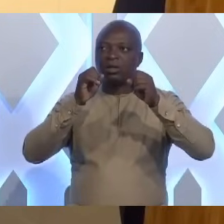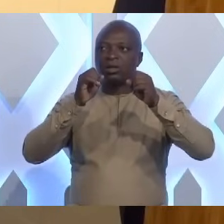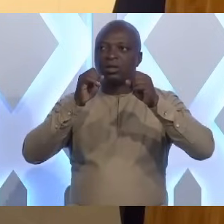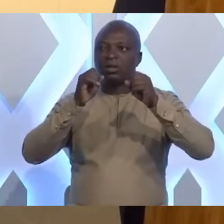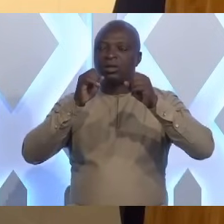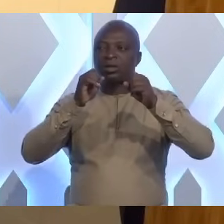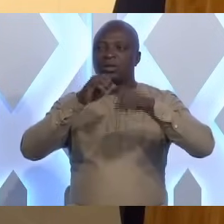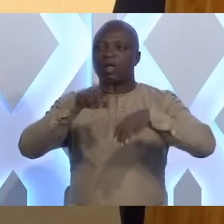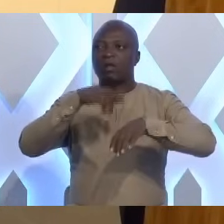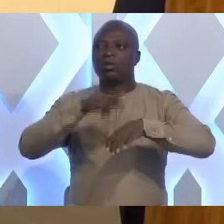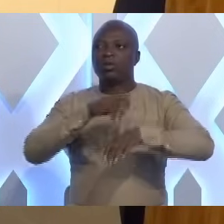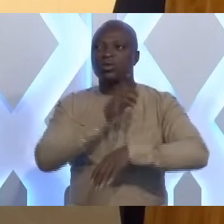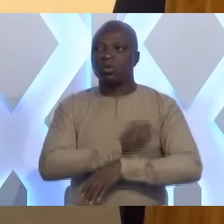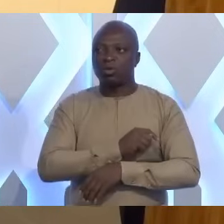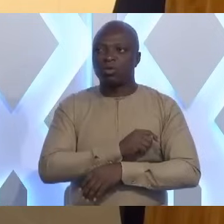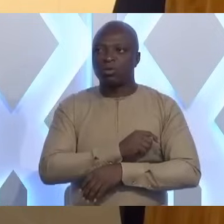de la République du Togo